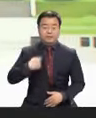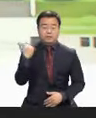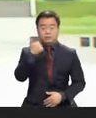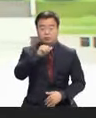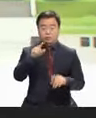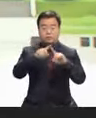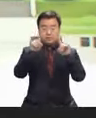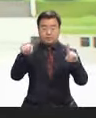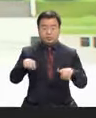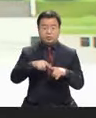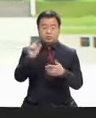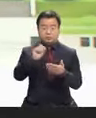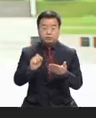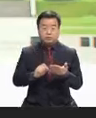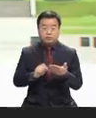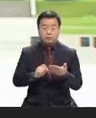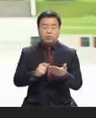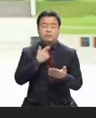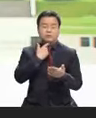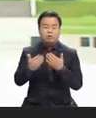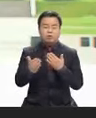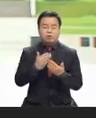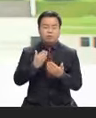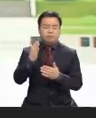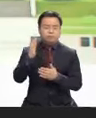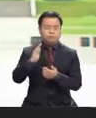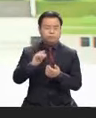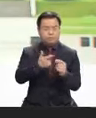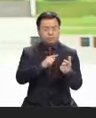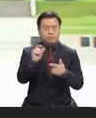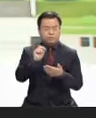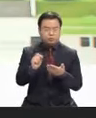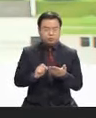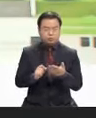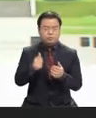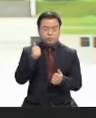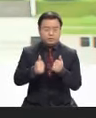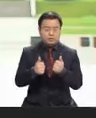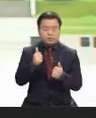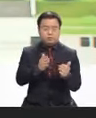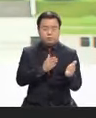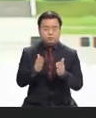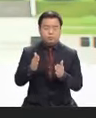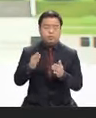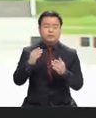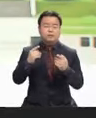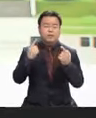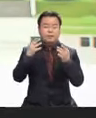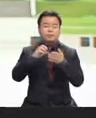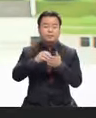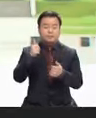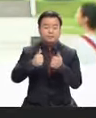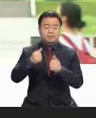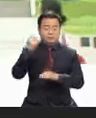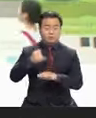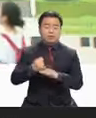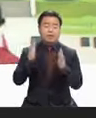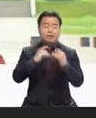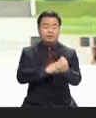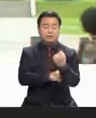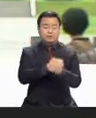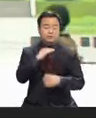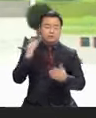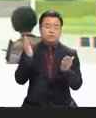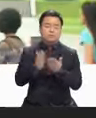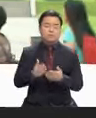스펙도 준비하고 논술고사도 치러야 되고 수능시험의 최저학력 기준도 맞춰야 된다라는 수험생 입장에서는 대입 간소화가